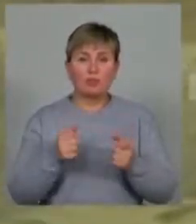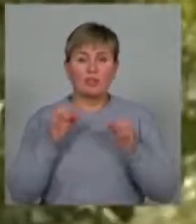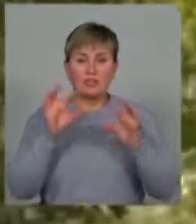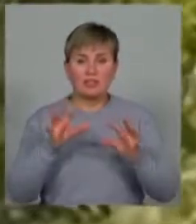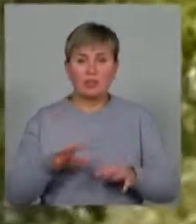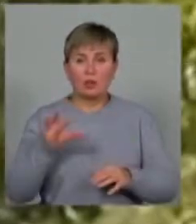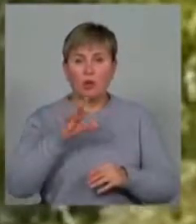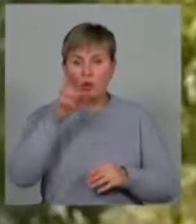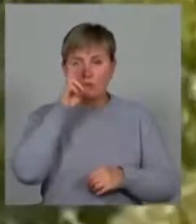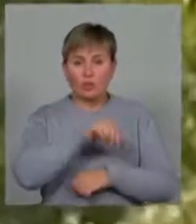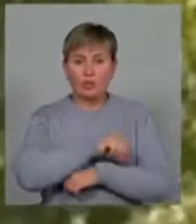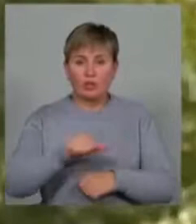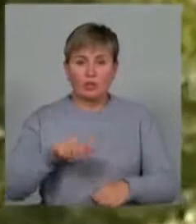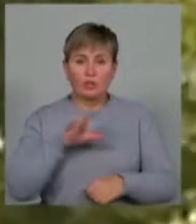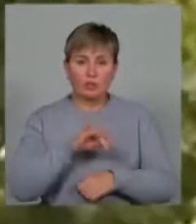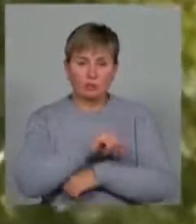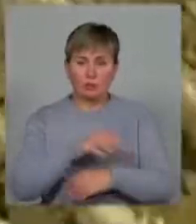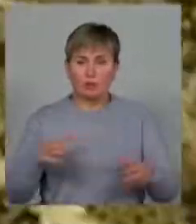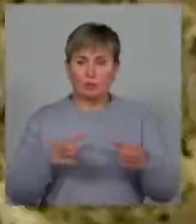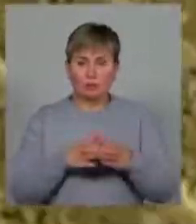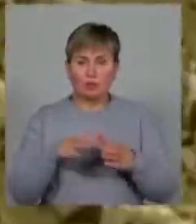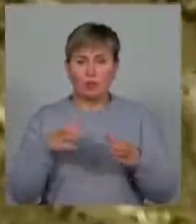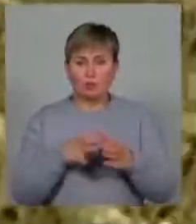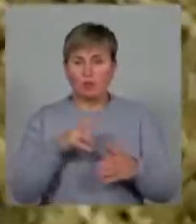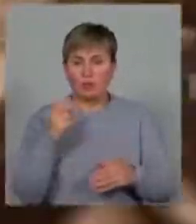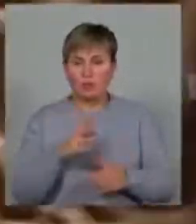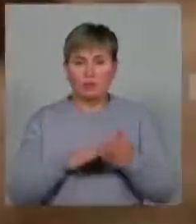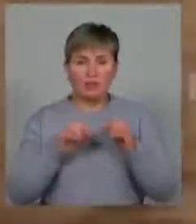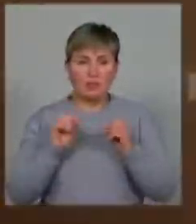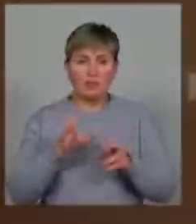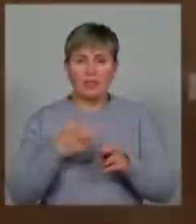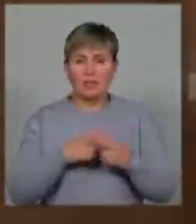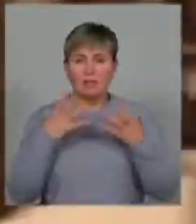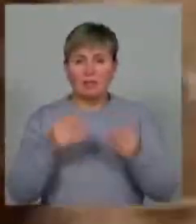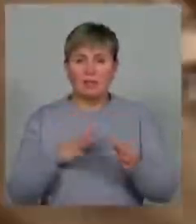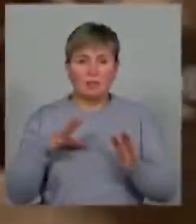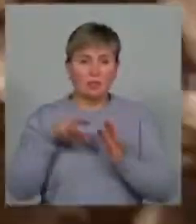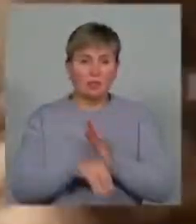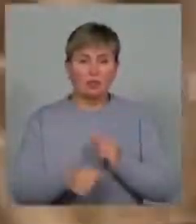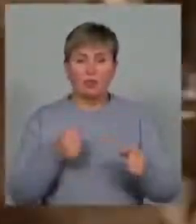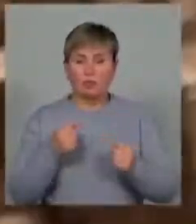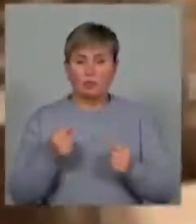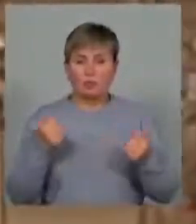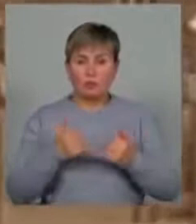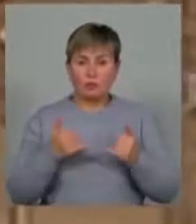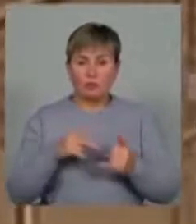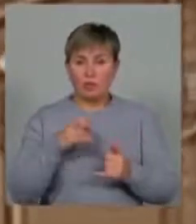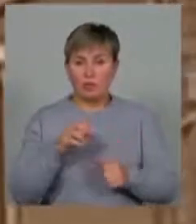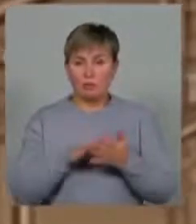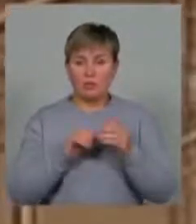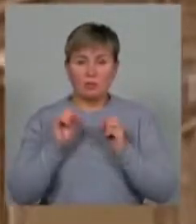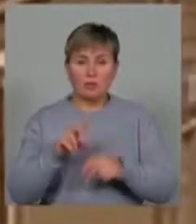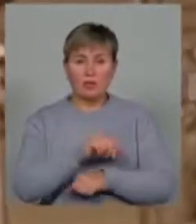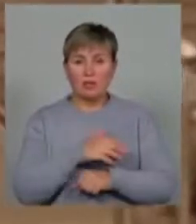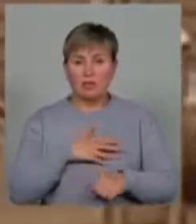о государственной границе и пограничной службе Комитета национальной безопасности. С этого дня был заложен прочный фундамент национальной безопасности, а граница